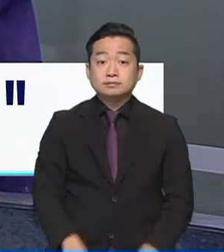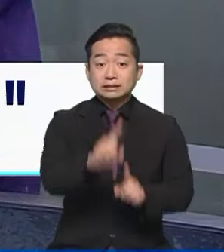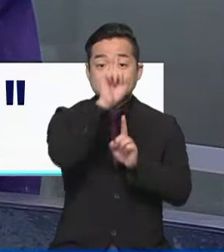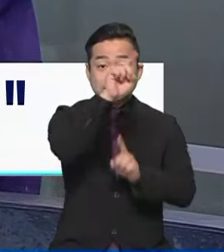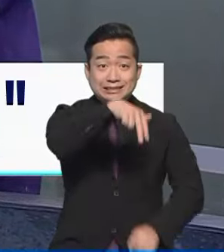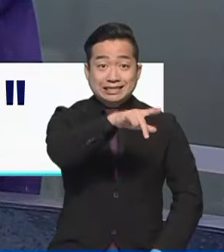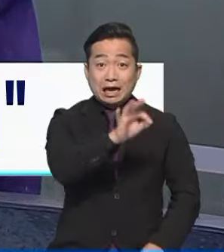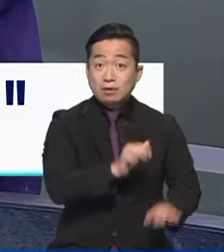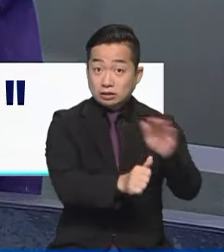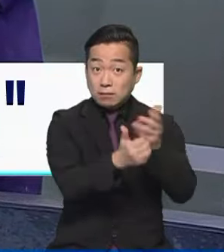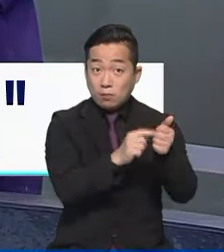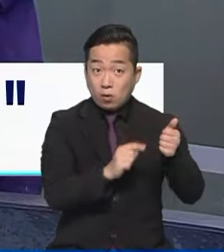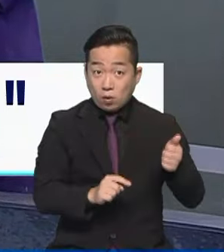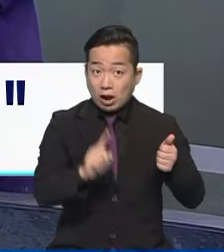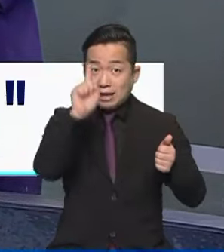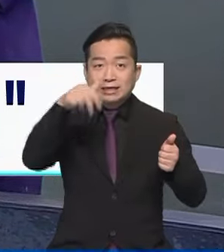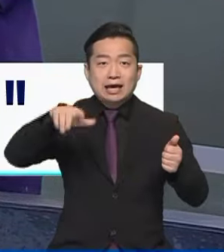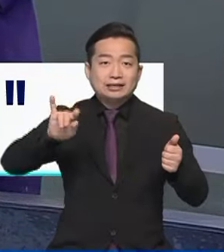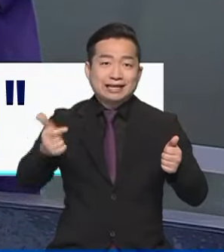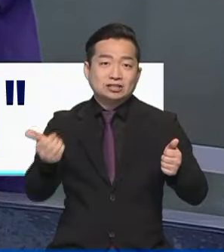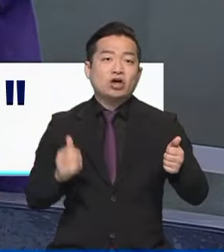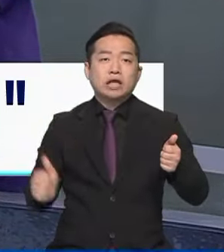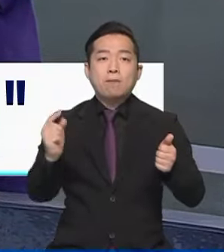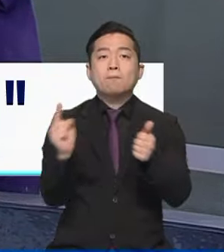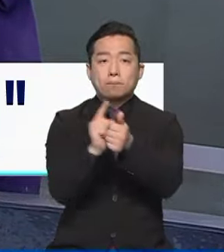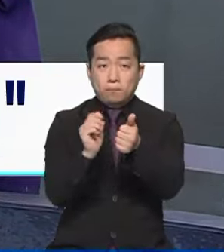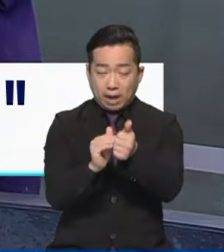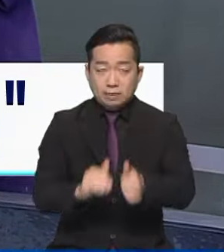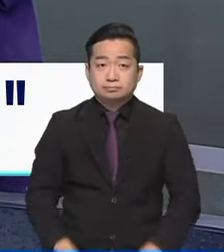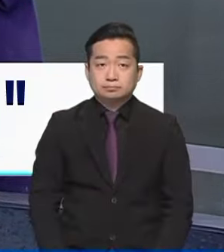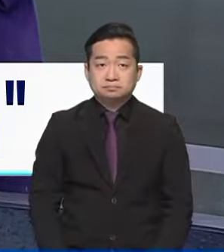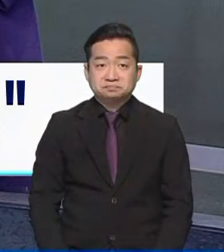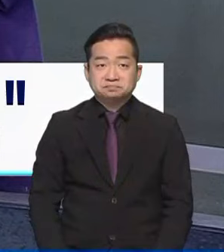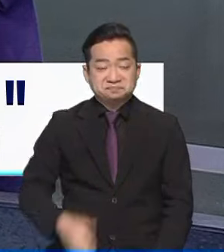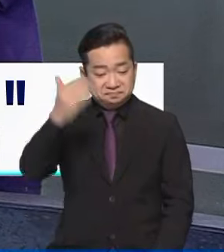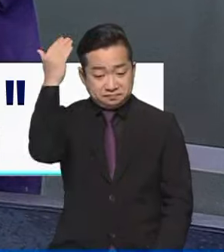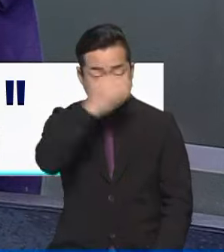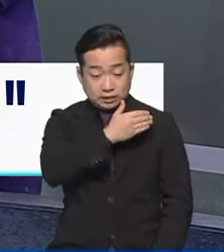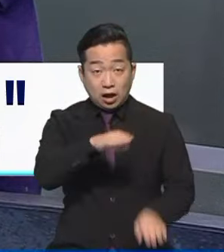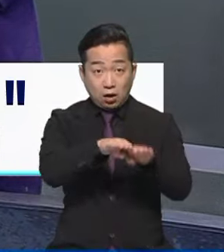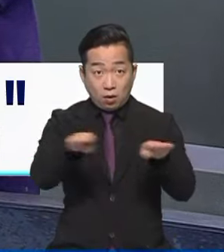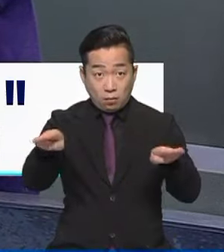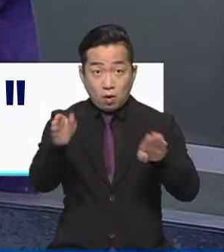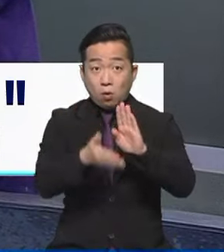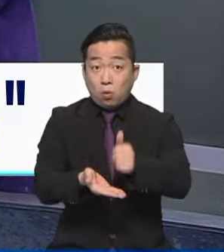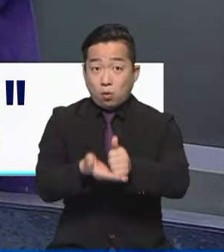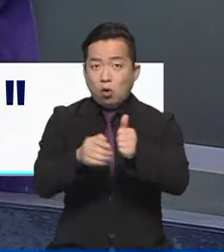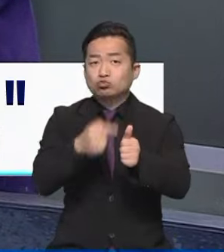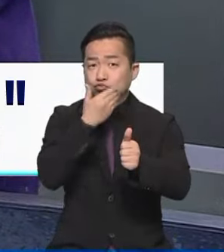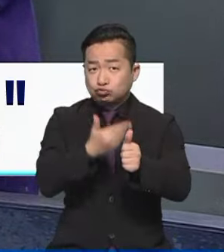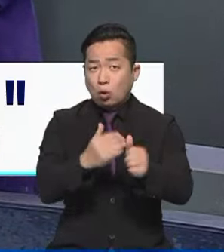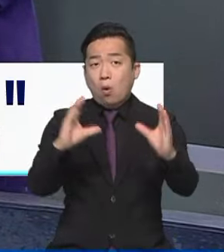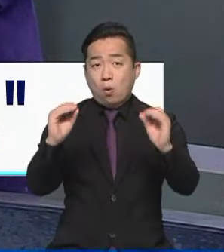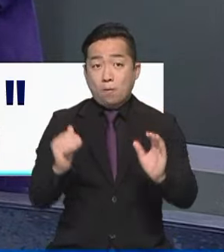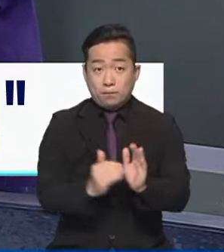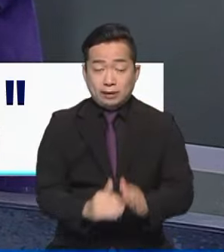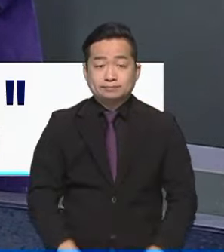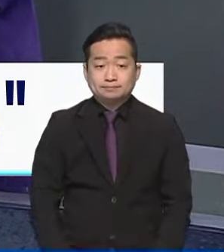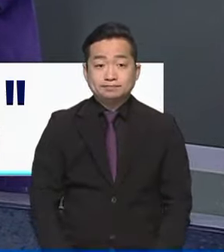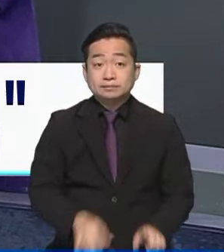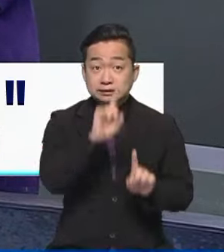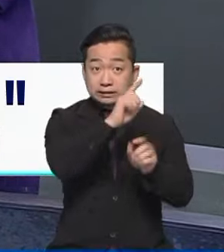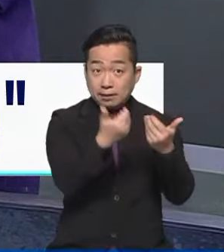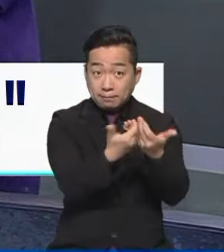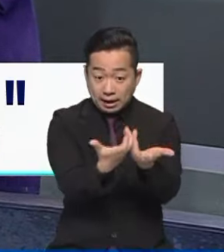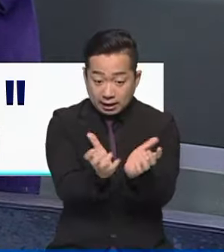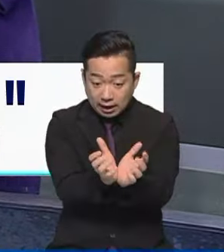이재명 민주당 대표가 이해찬 전 대표를 만났습니다. 공정하고 공평한 공천이 중요하다는 얘기가 오갔는데